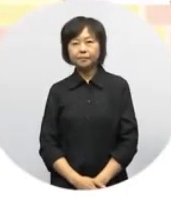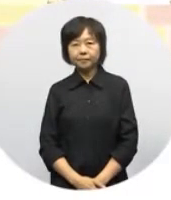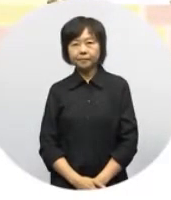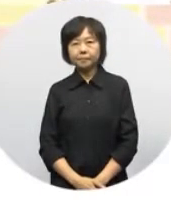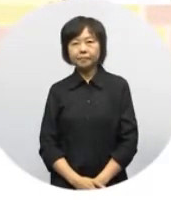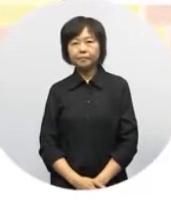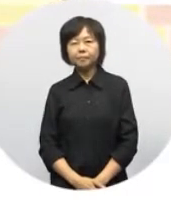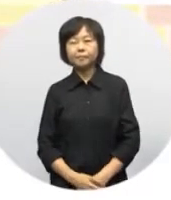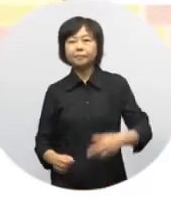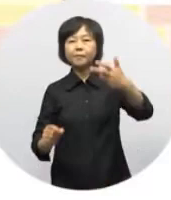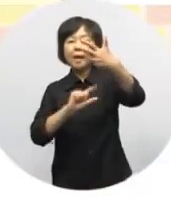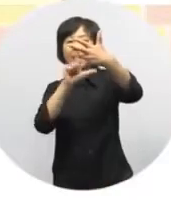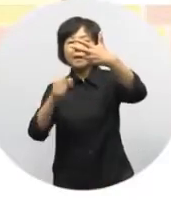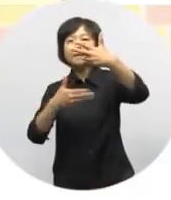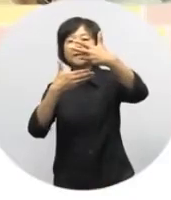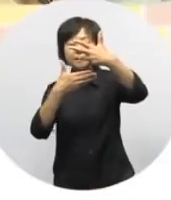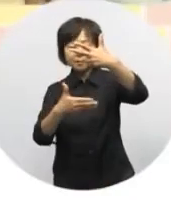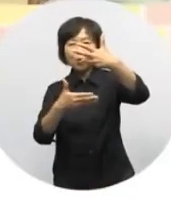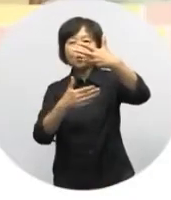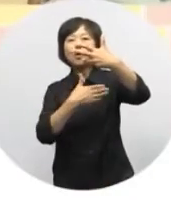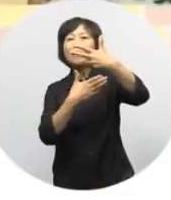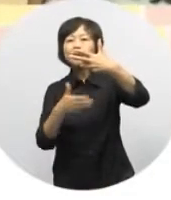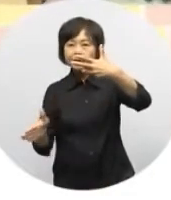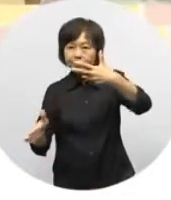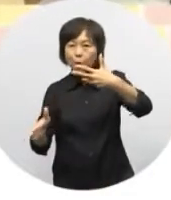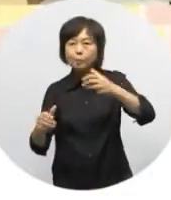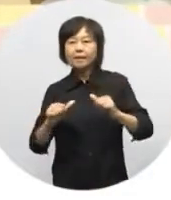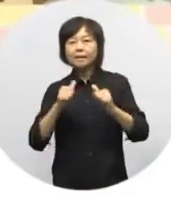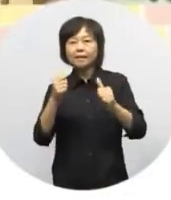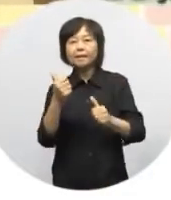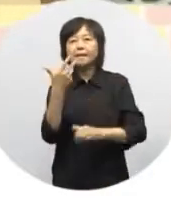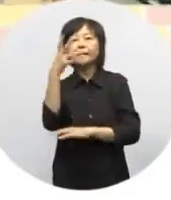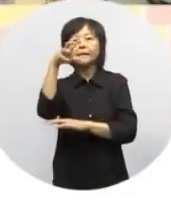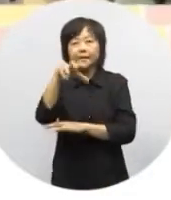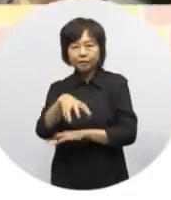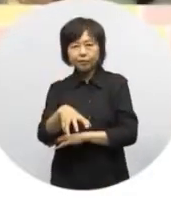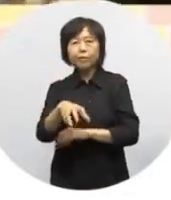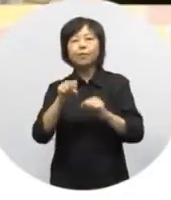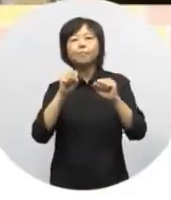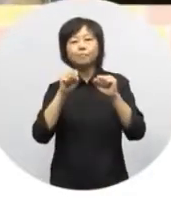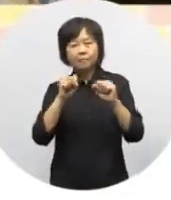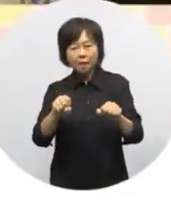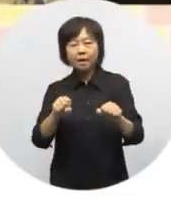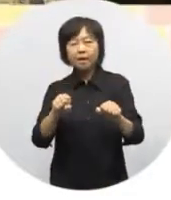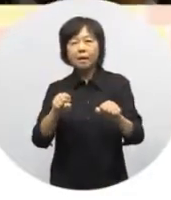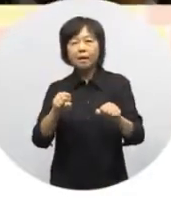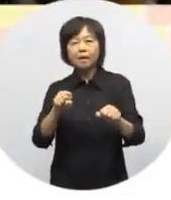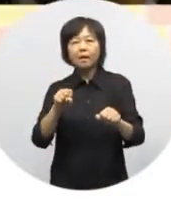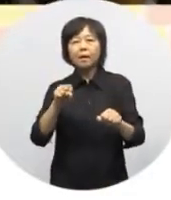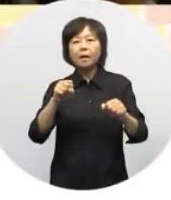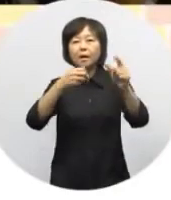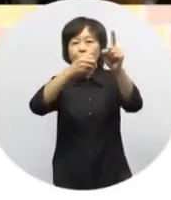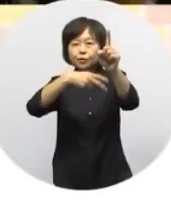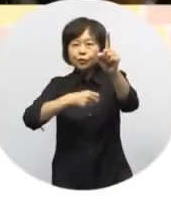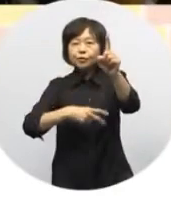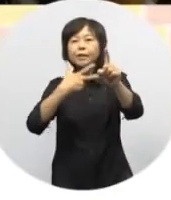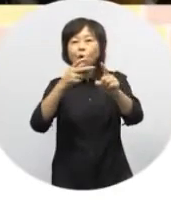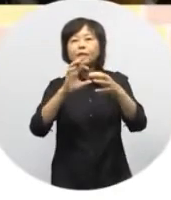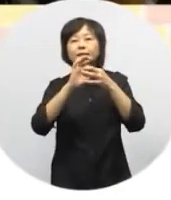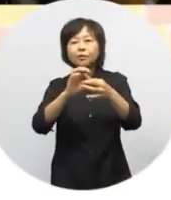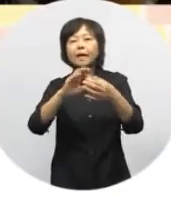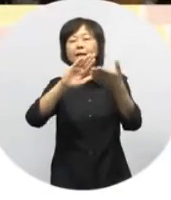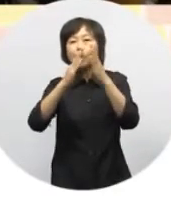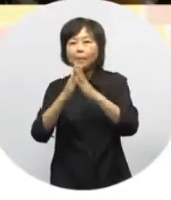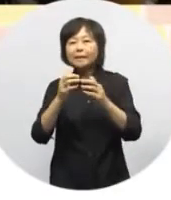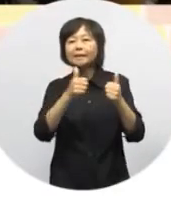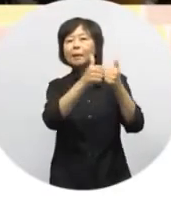続いては8月9日水曜日、茅ヶ崎市役所で開催された宇宙飛行士ゆかりの町サミ